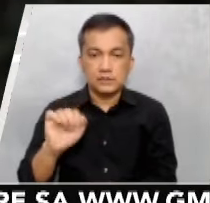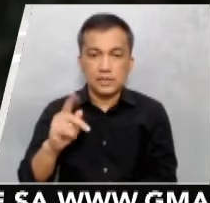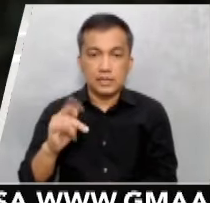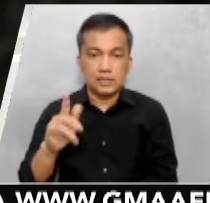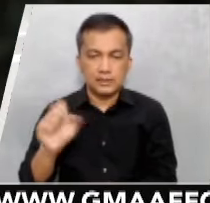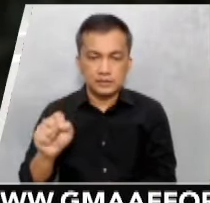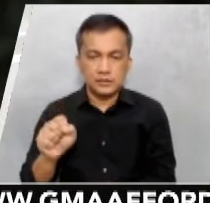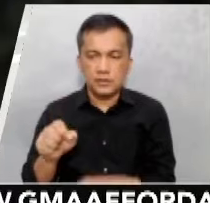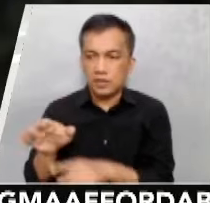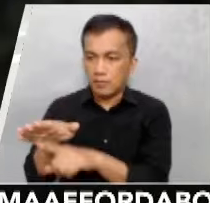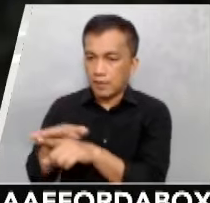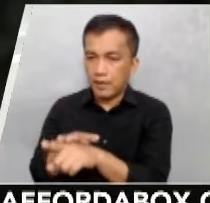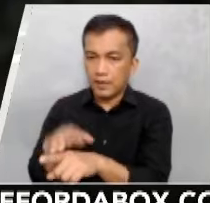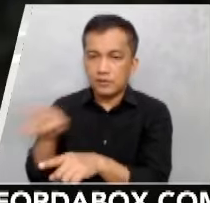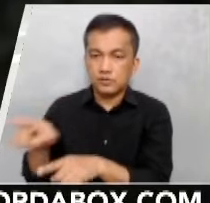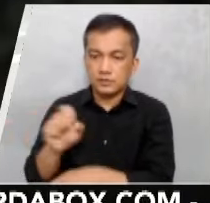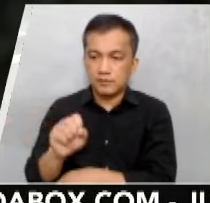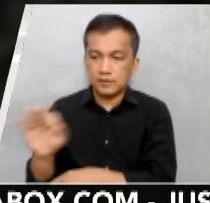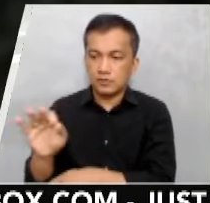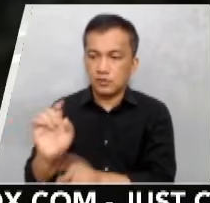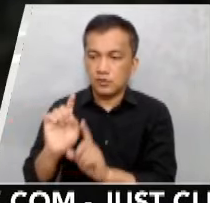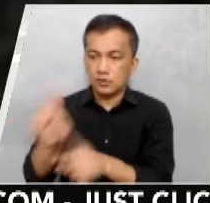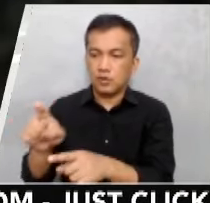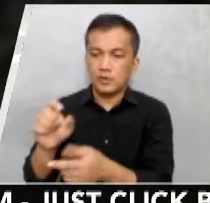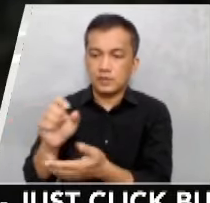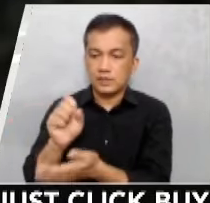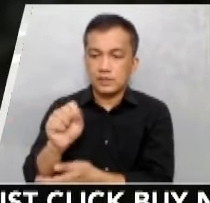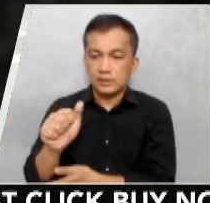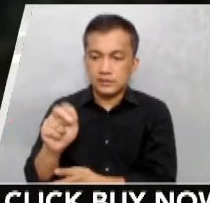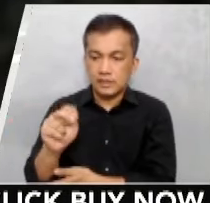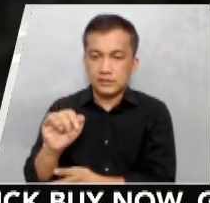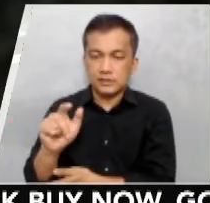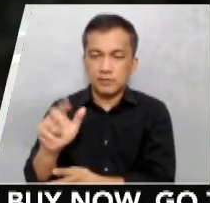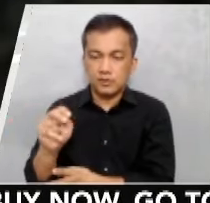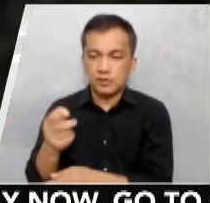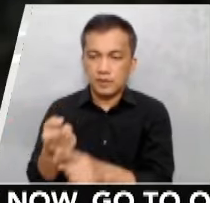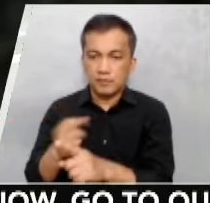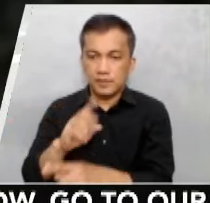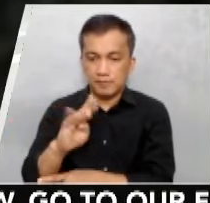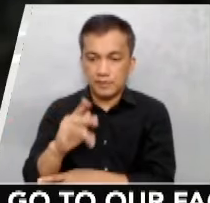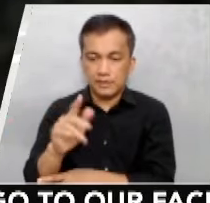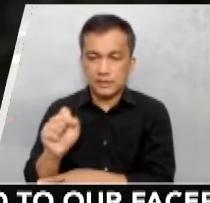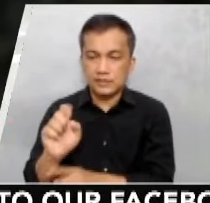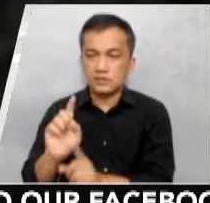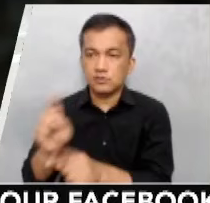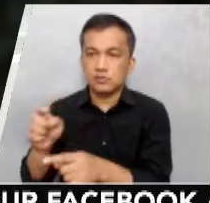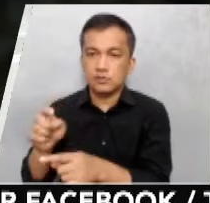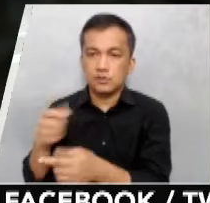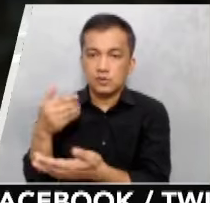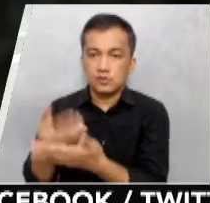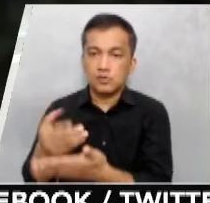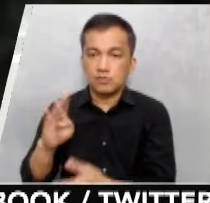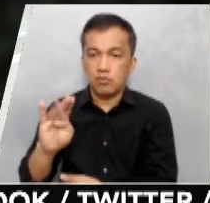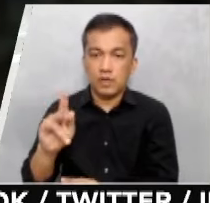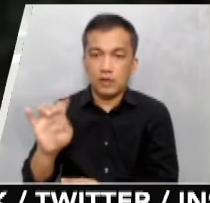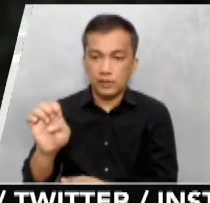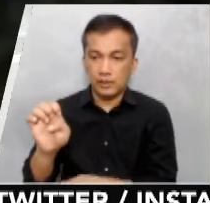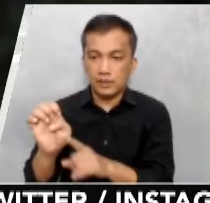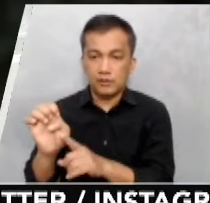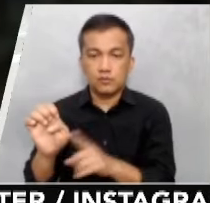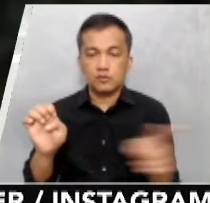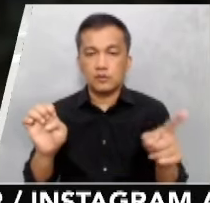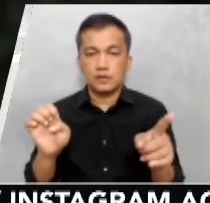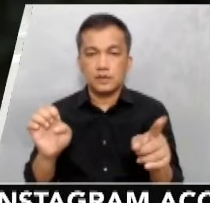San Fernando going to San Simon mula Balagtas hanggang sa Bukawi Toll Plaza at mula Bukawi Toll Plaza hanggang